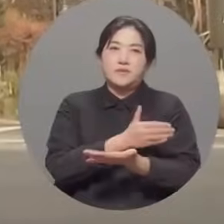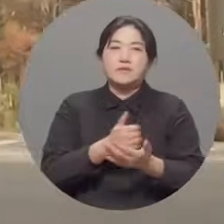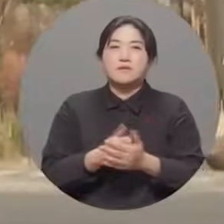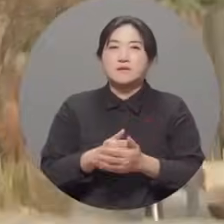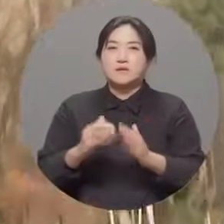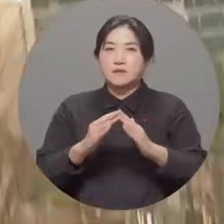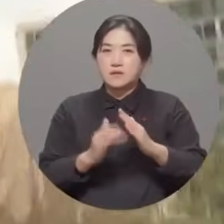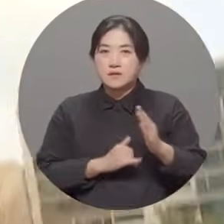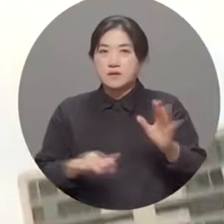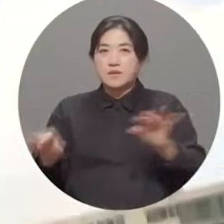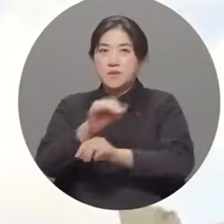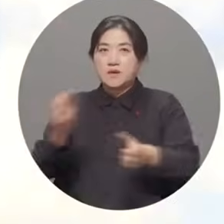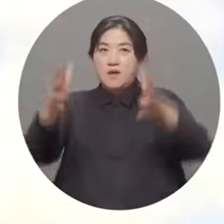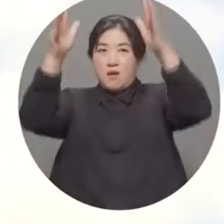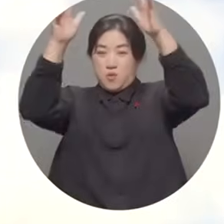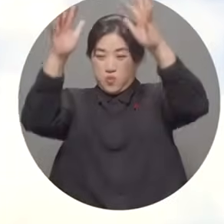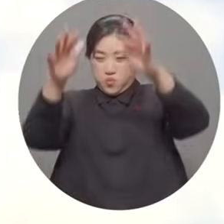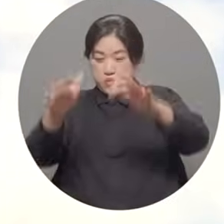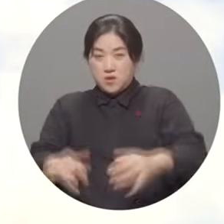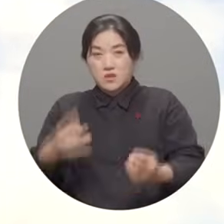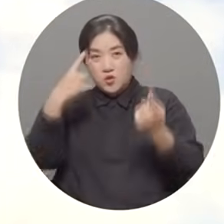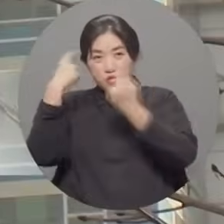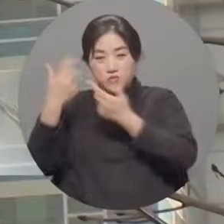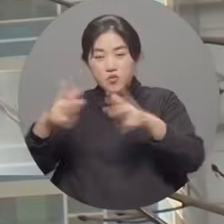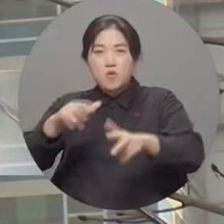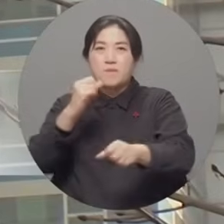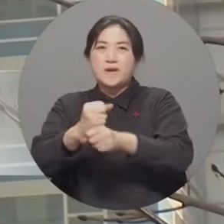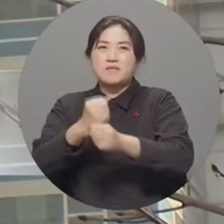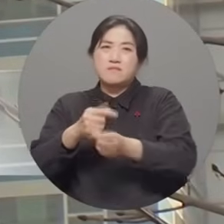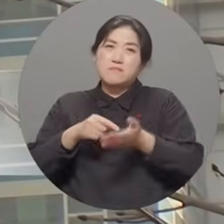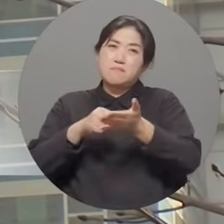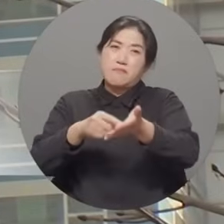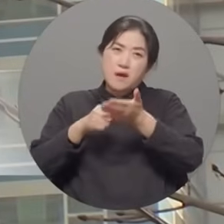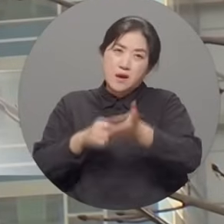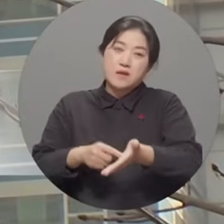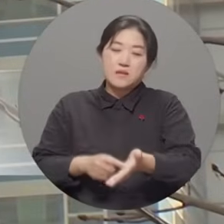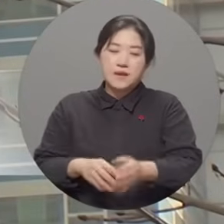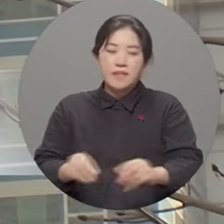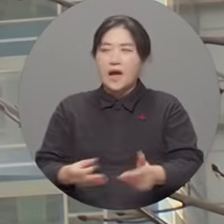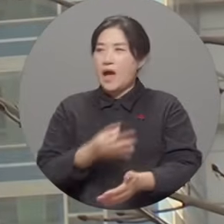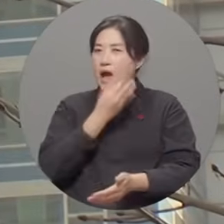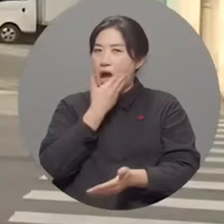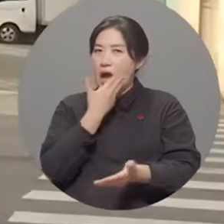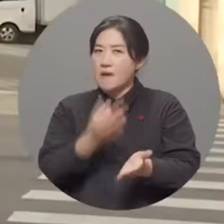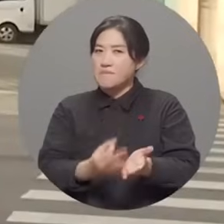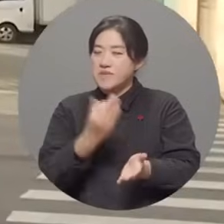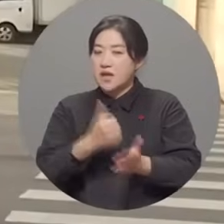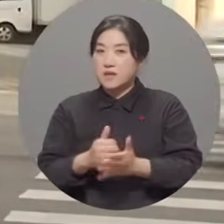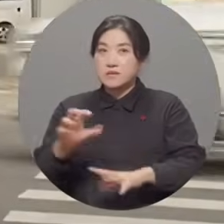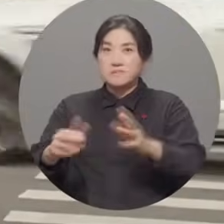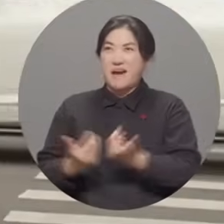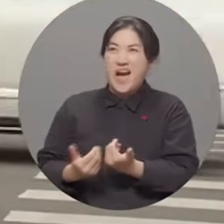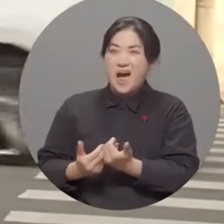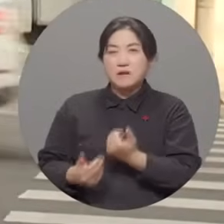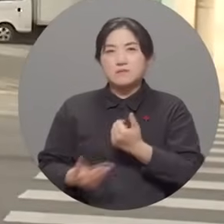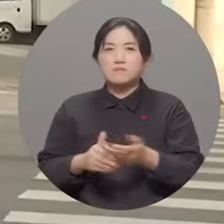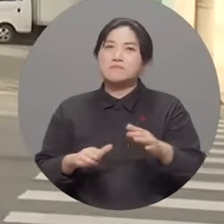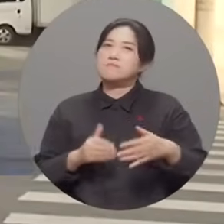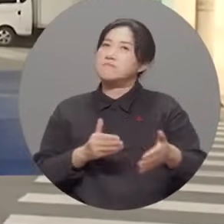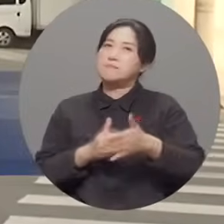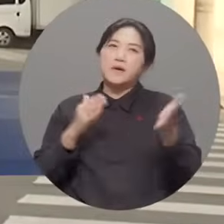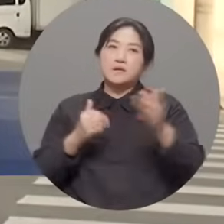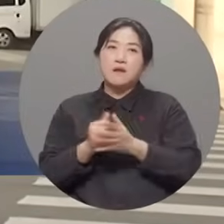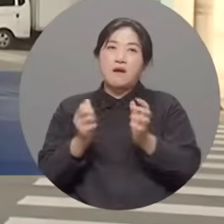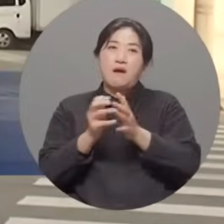유족들은 백화점이 무너진 자리에 추모공원을 조성해달라고 요구했지만 비싼 땅값과 주민 반대에 막혔습니다.